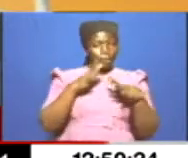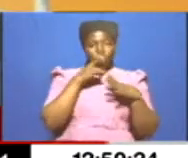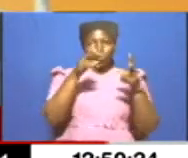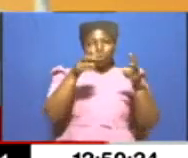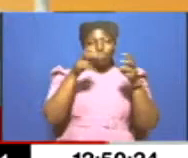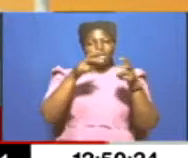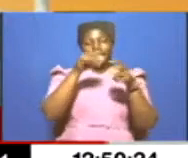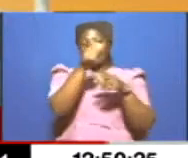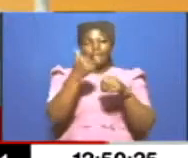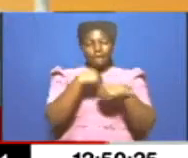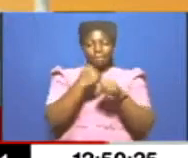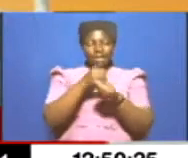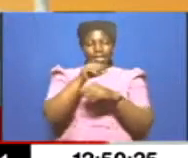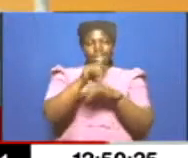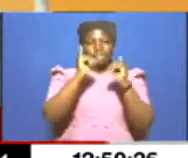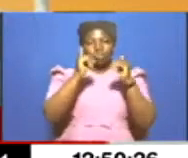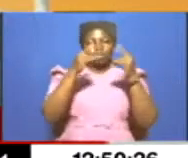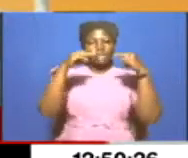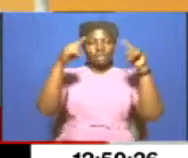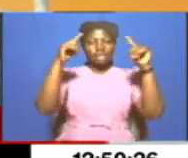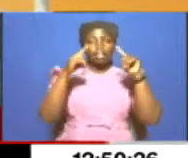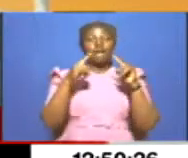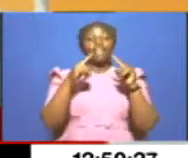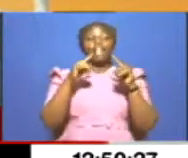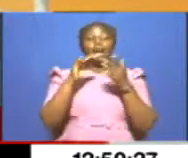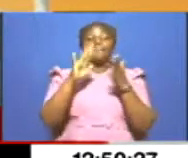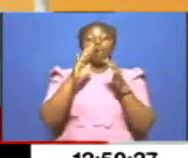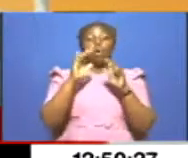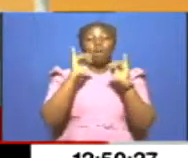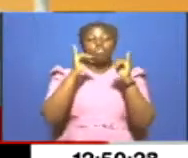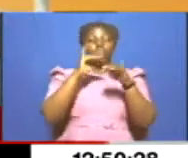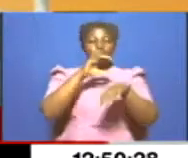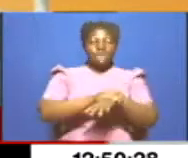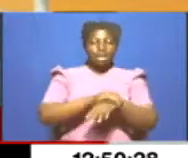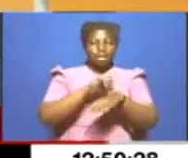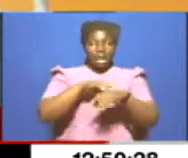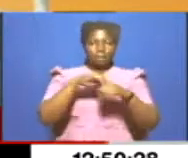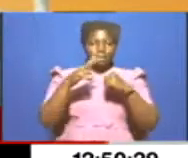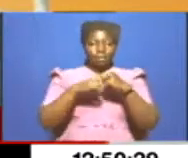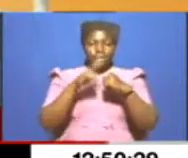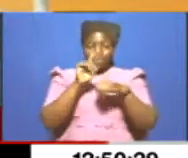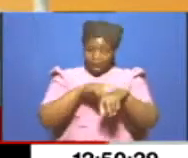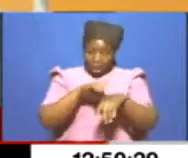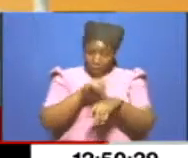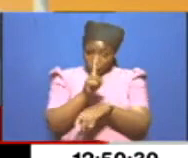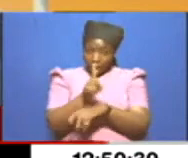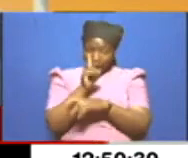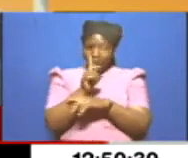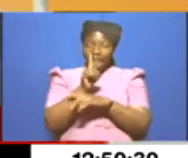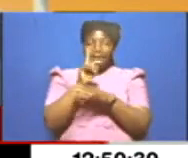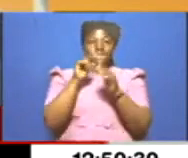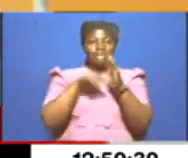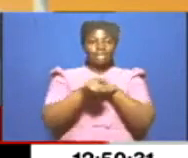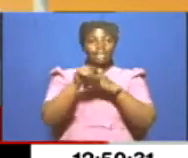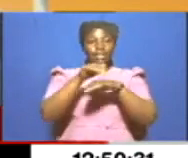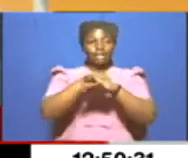waliofanikisha. Taarifa zaidi utakuwa unazipata mwendo wa saa 7 ukiletewa naye Irene Muchuma Odim kwa lugha ya Kimombo.